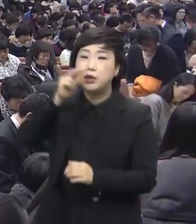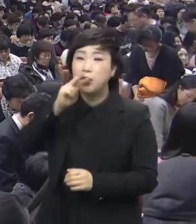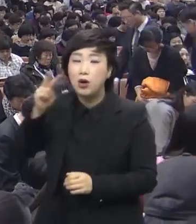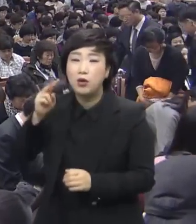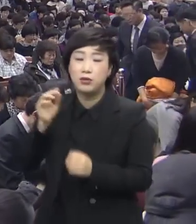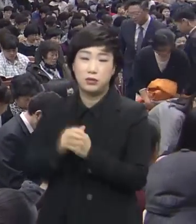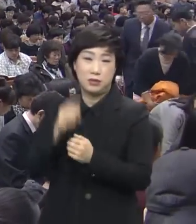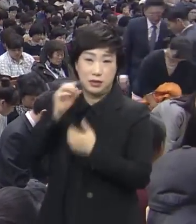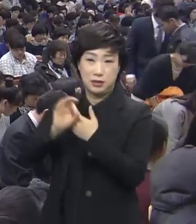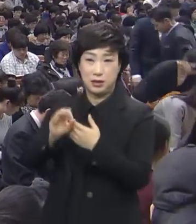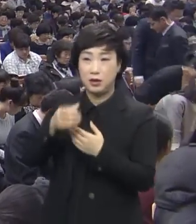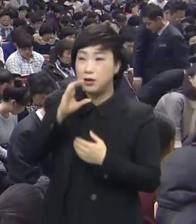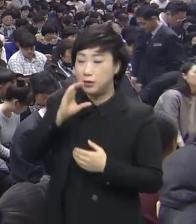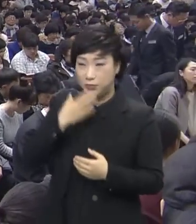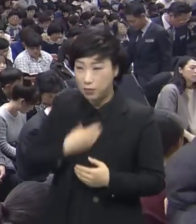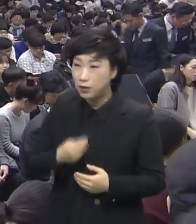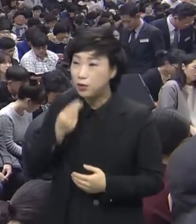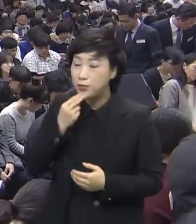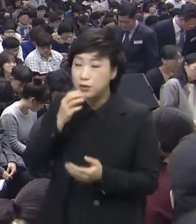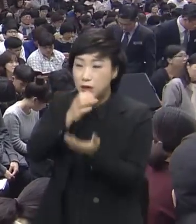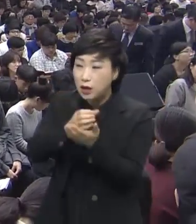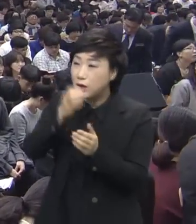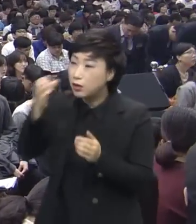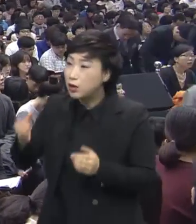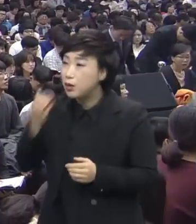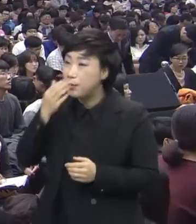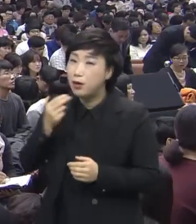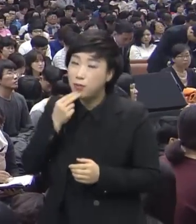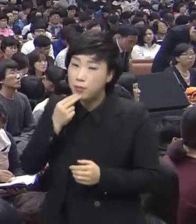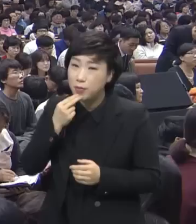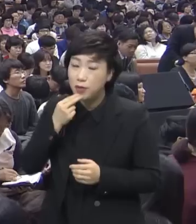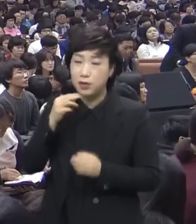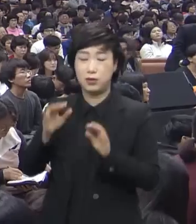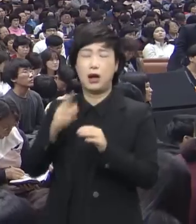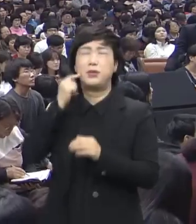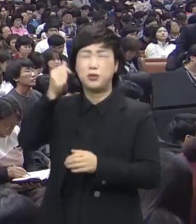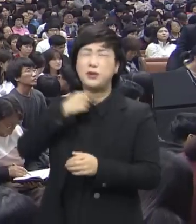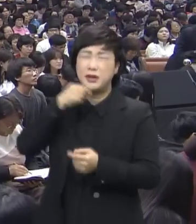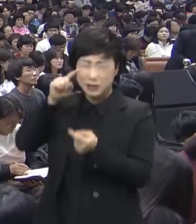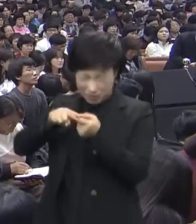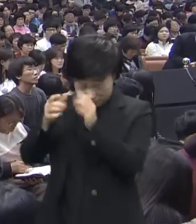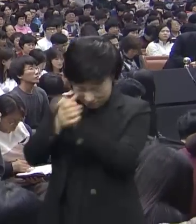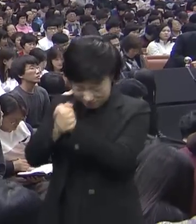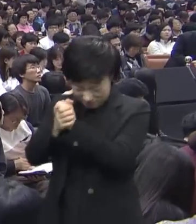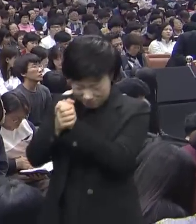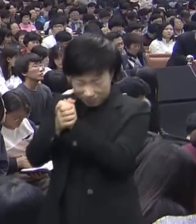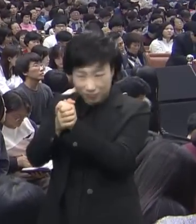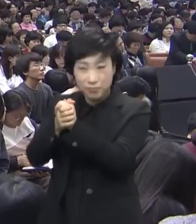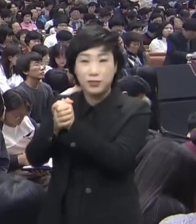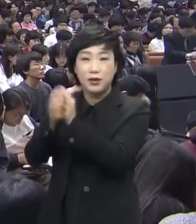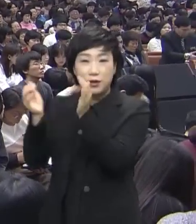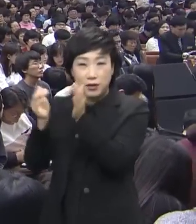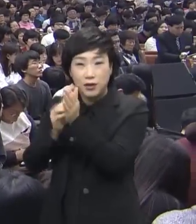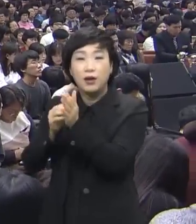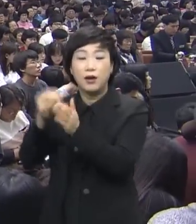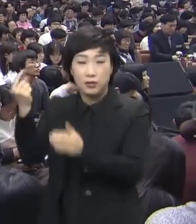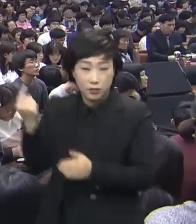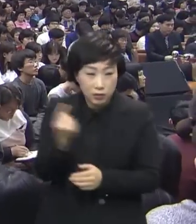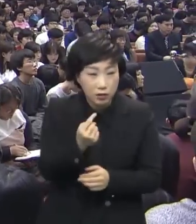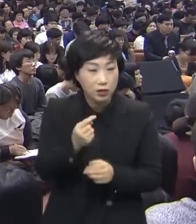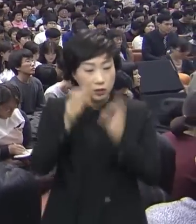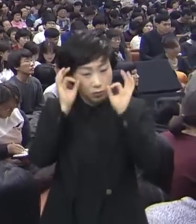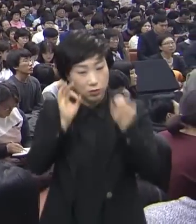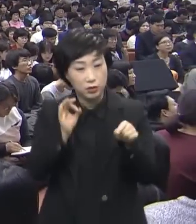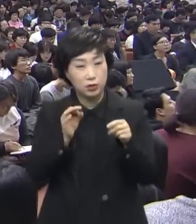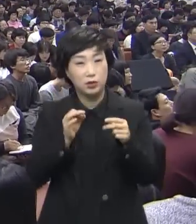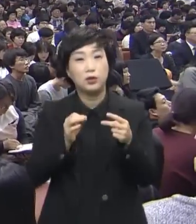아버지여 만일 내가 마시지 않고는 이 잔이 내게서 지나갈 수 없거든 아버지의 원대로 되기를 원하나이다 하시고 다시 오사